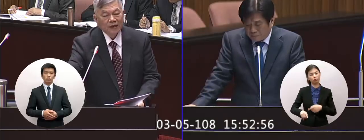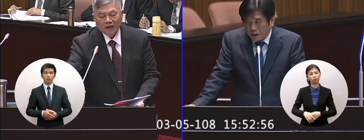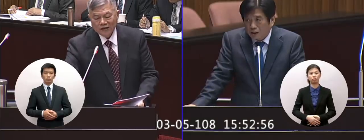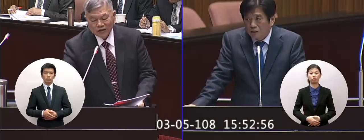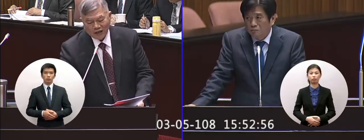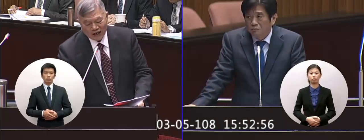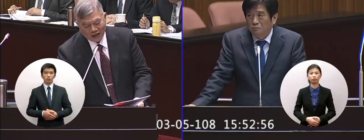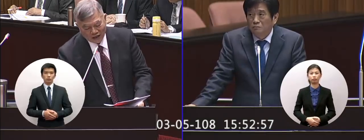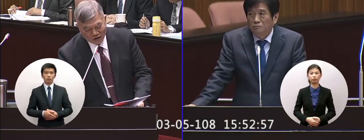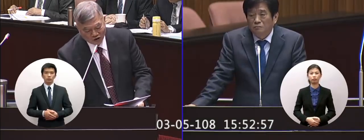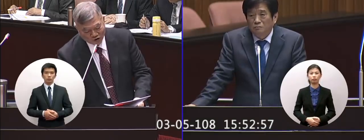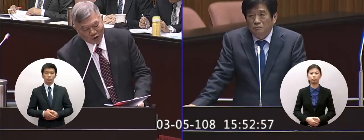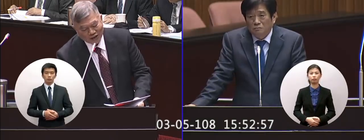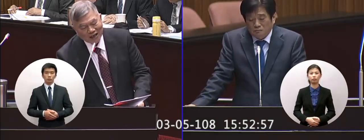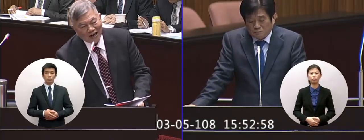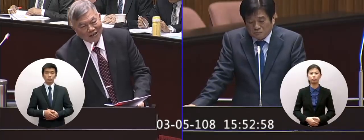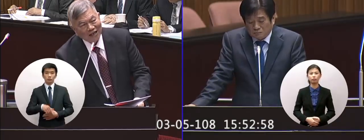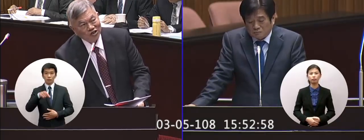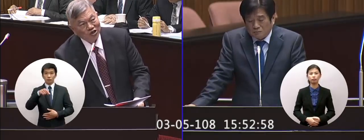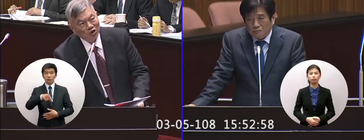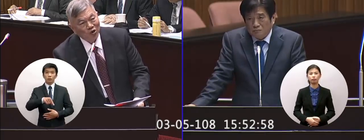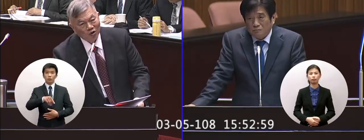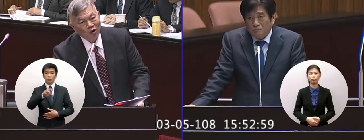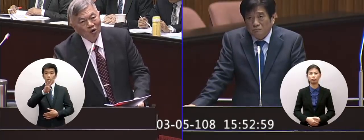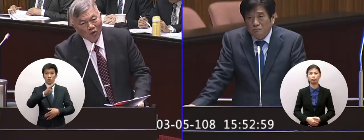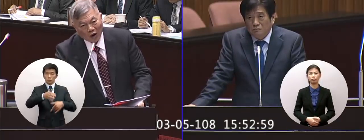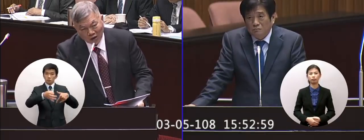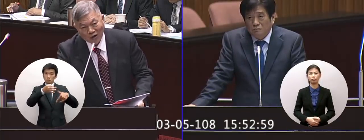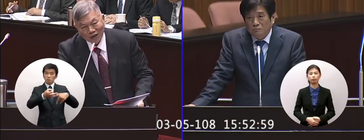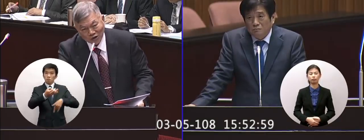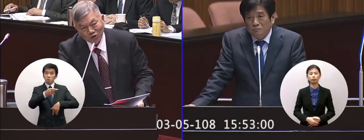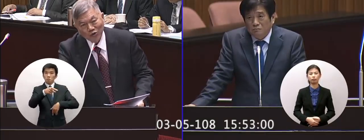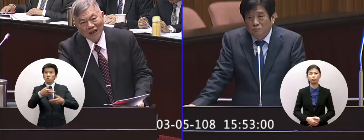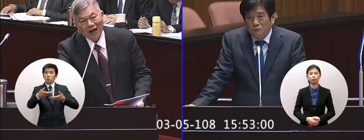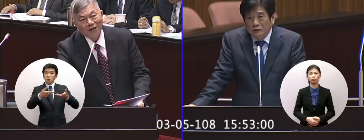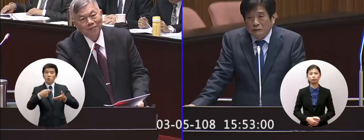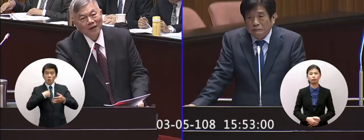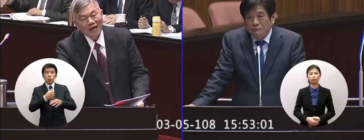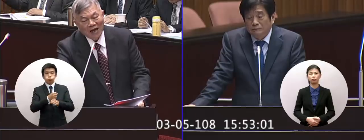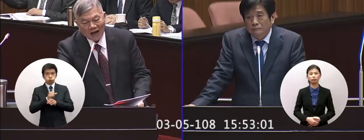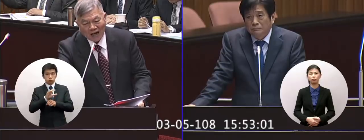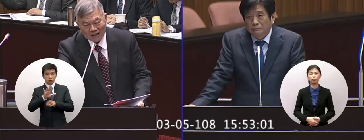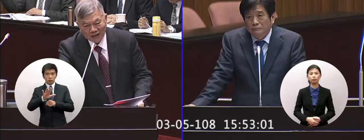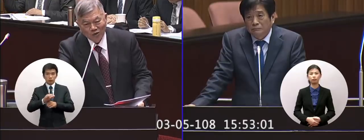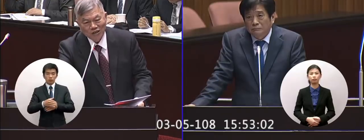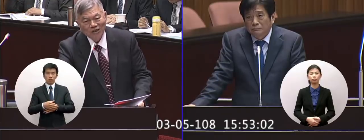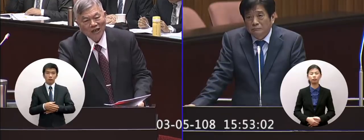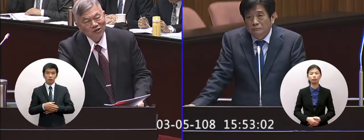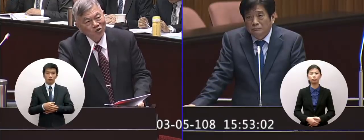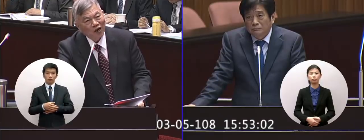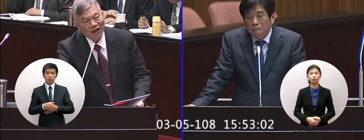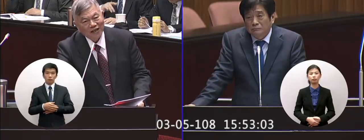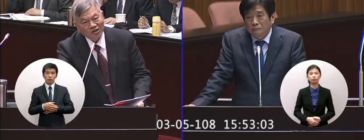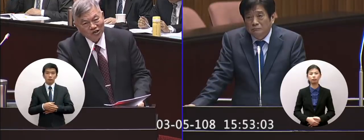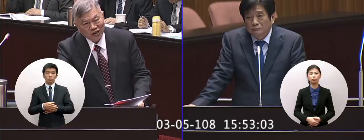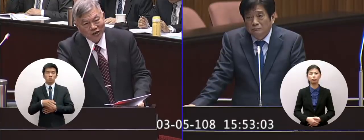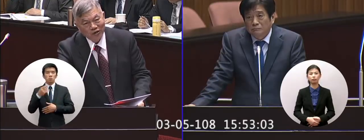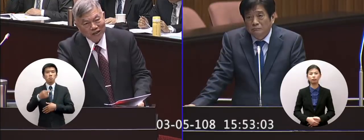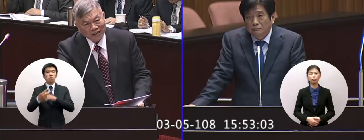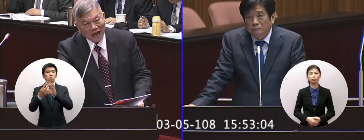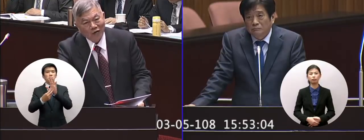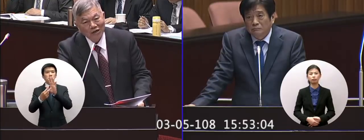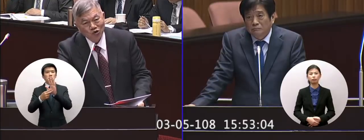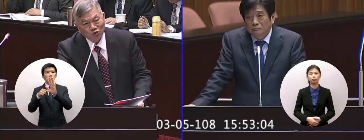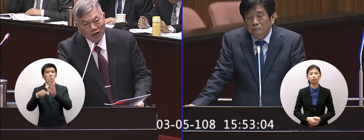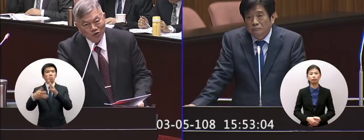答。 这个水价的代志，我有哪有咧注意啦？ 嗯。 啊，因为是安怎呢？就是